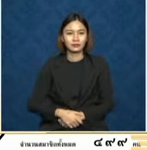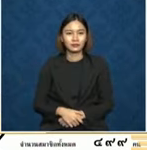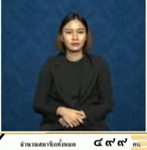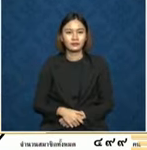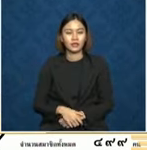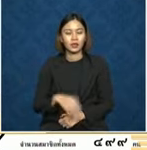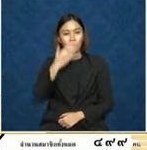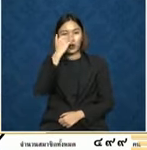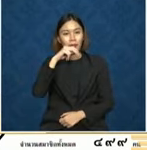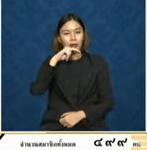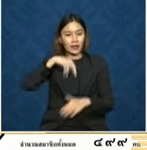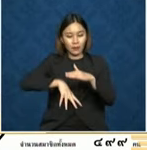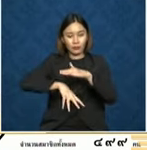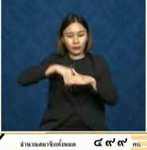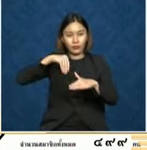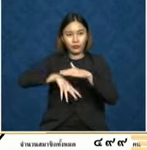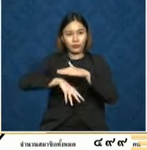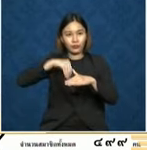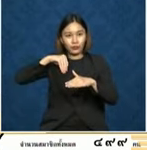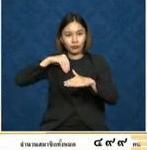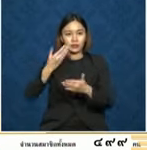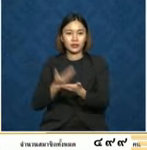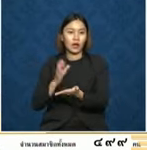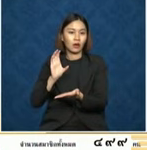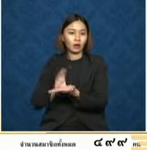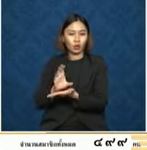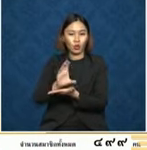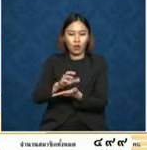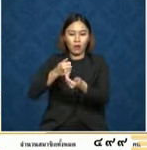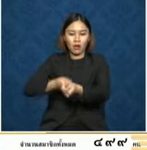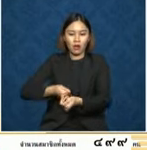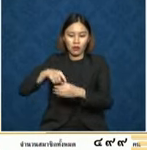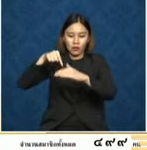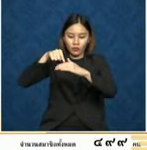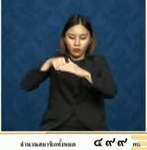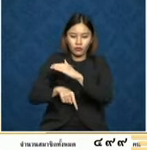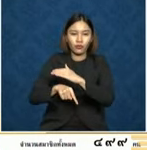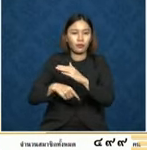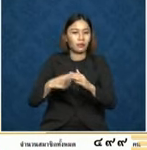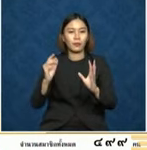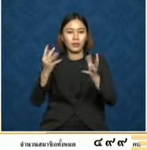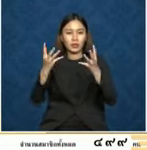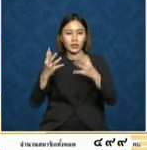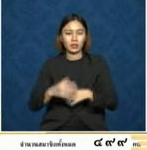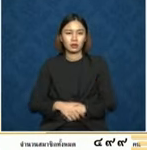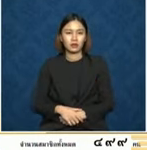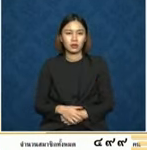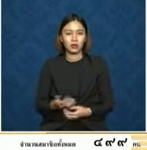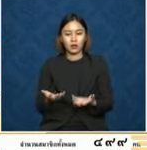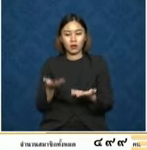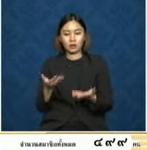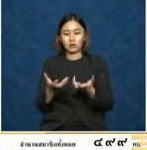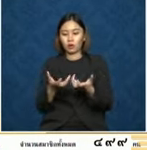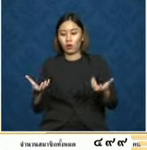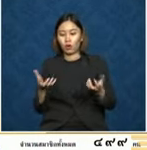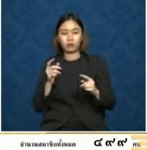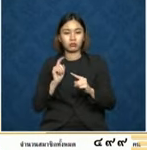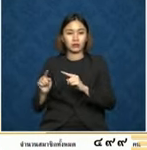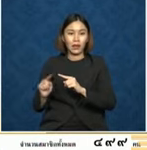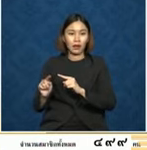ำผิวดินน้ำบาดาลก็ไม่มีงบประมาณที่ไปขุดเจาะให้พี่น้องประชาชนหรืออุปกรณ์เครื่องไม้เครื่อง